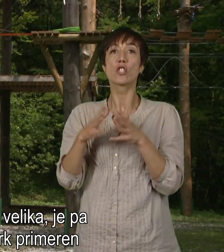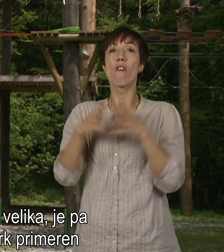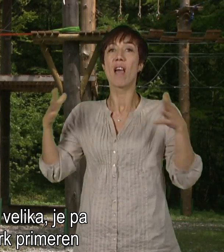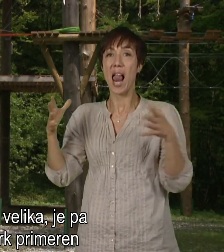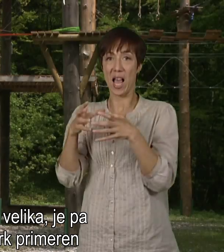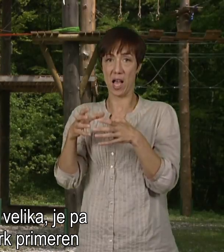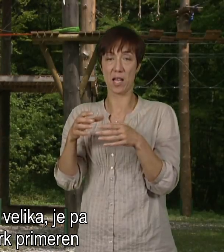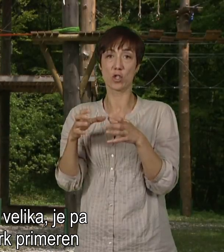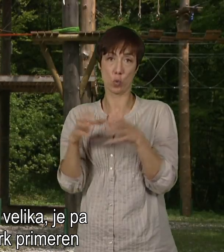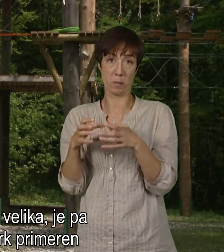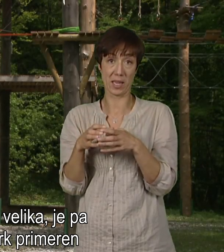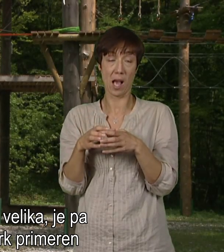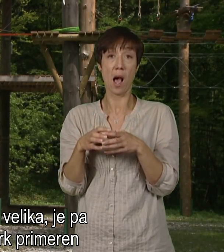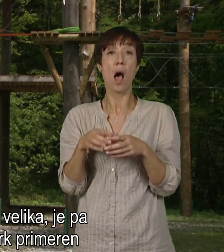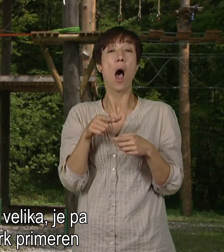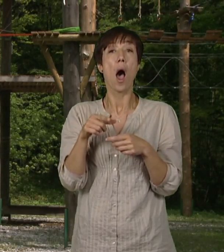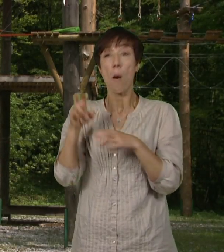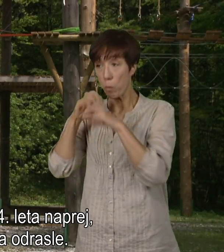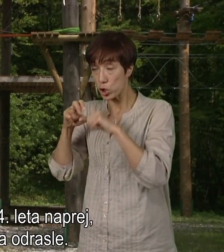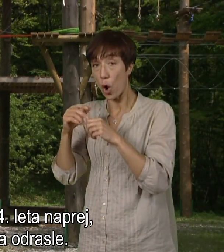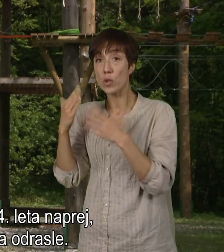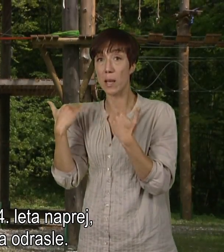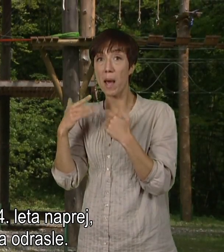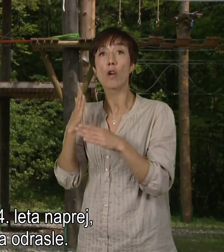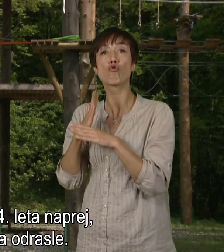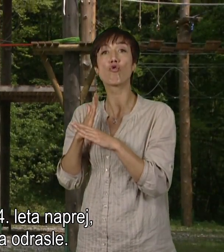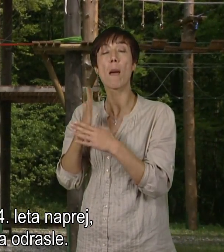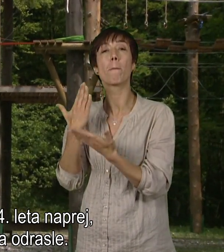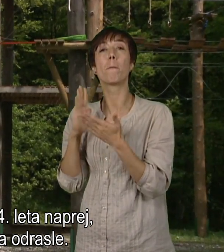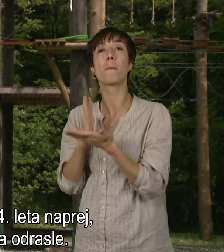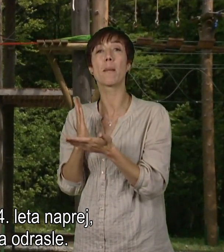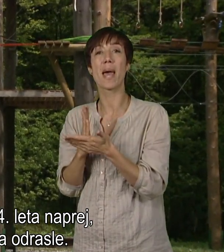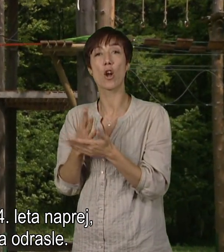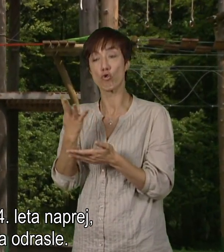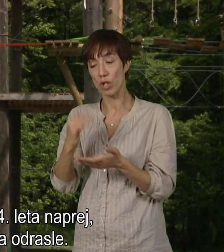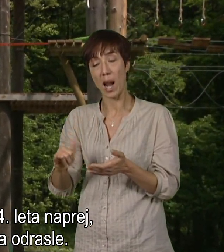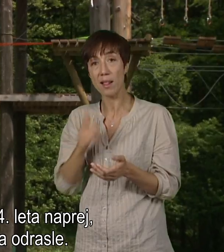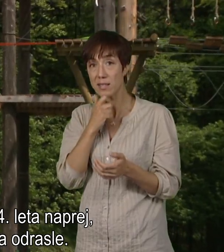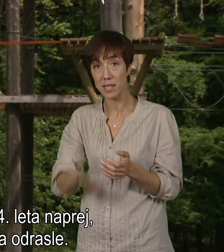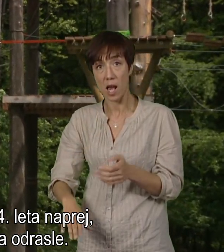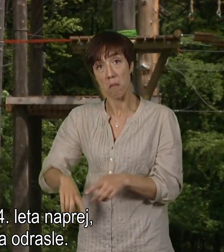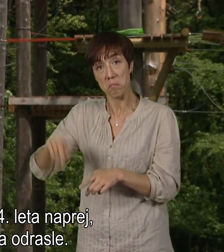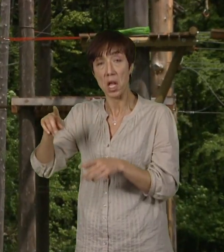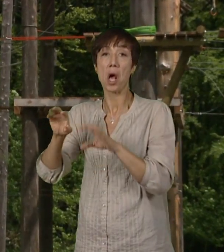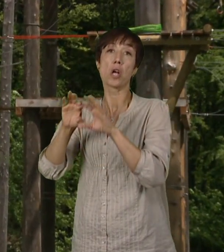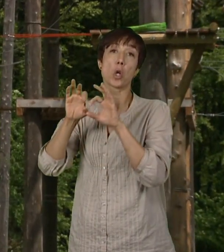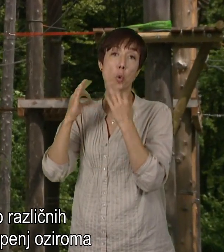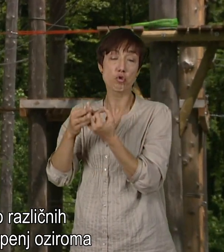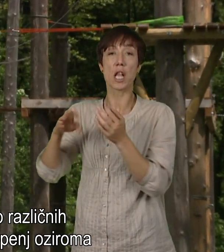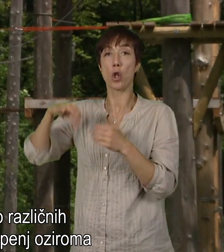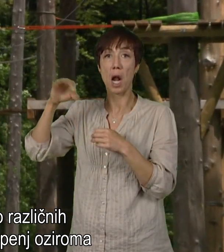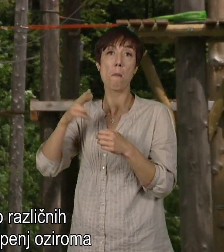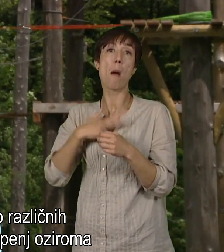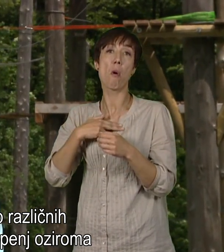velika. Je pa Pustolovski park primeren že za otroke od 4. leta naprej, za družine, za odrasle.